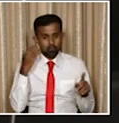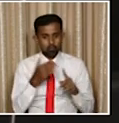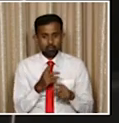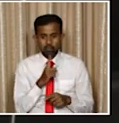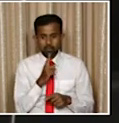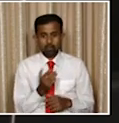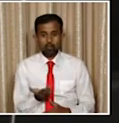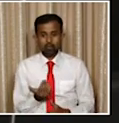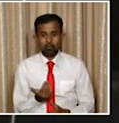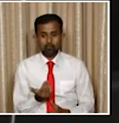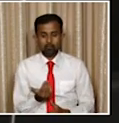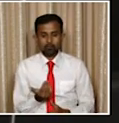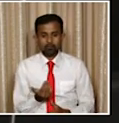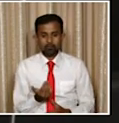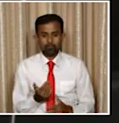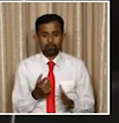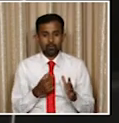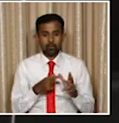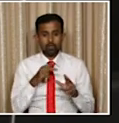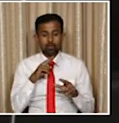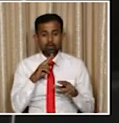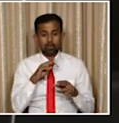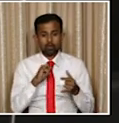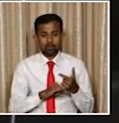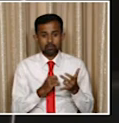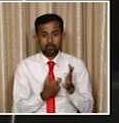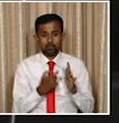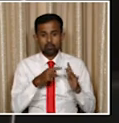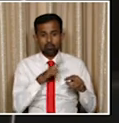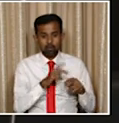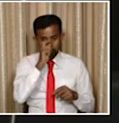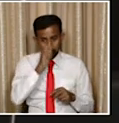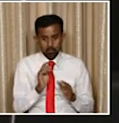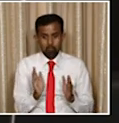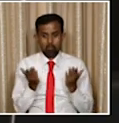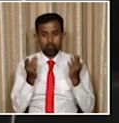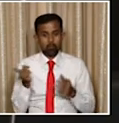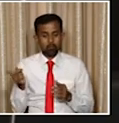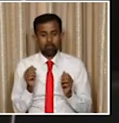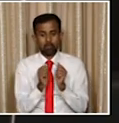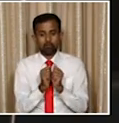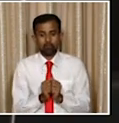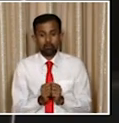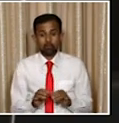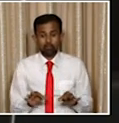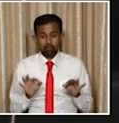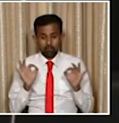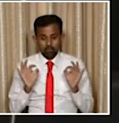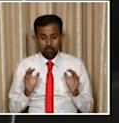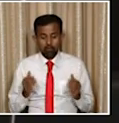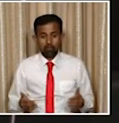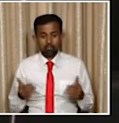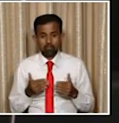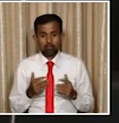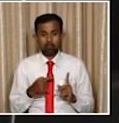அதை ஆரம்பித்தாலும் இன்று அதற்கு பின்னால் இருந்த அமைச்சர்கள் அதை சரியாக பயன்படுத்திக் கொள்ளவில்லை சந்தர்ப்பங்களை அந்த நாள் இன்று அந்த